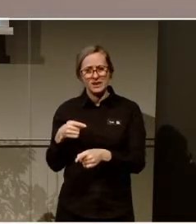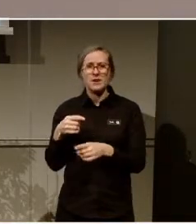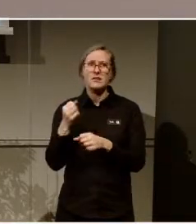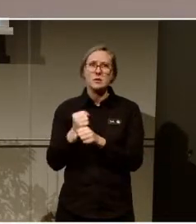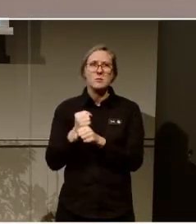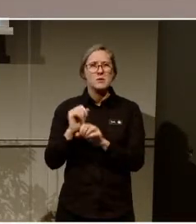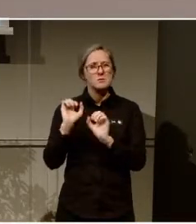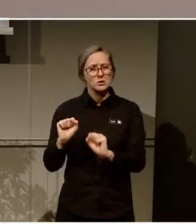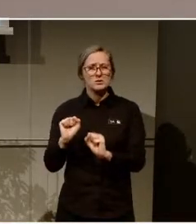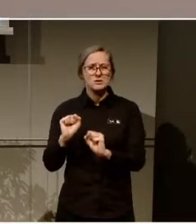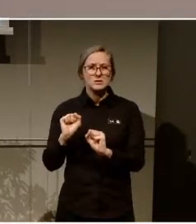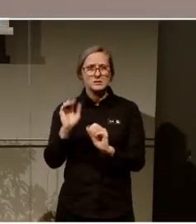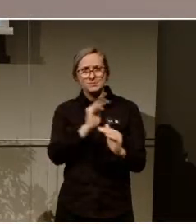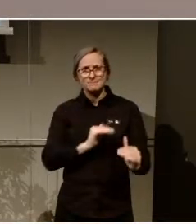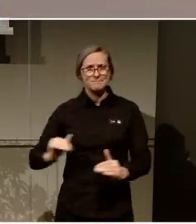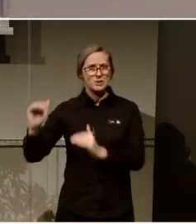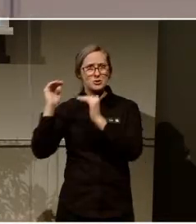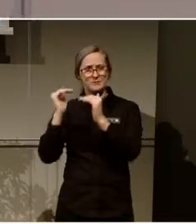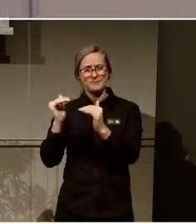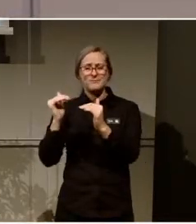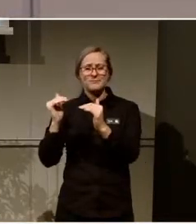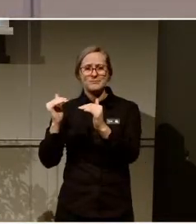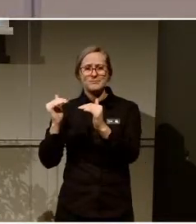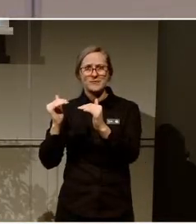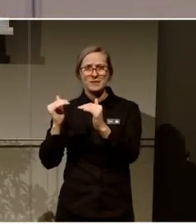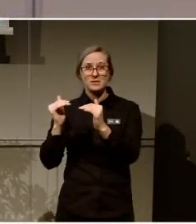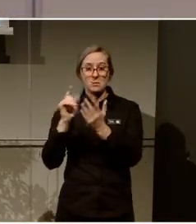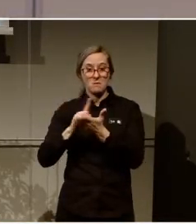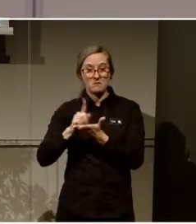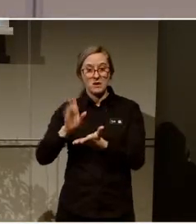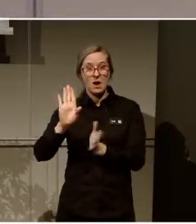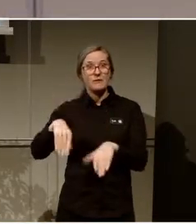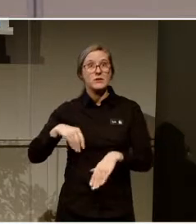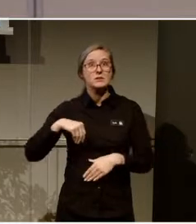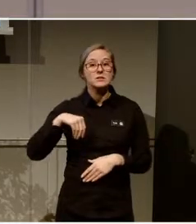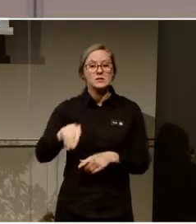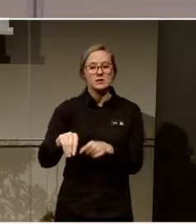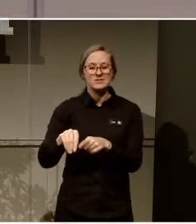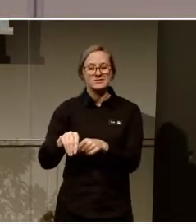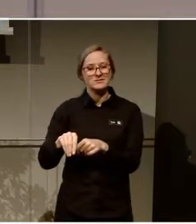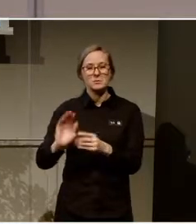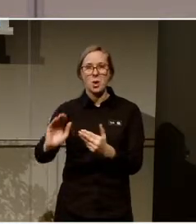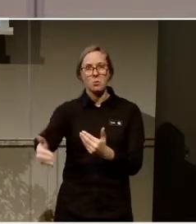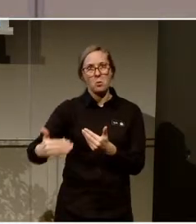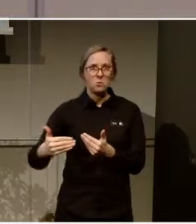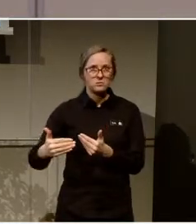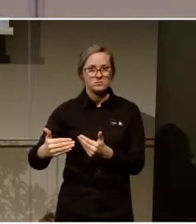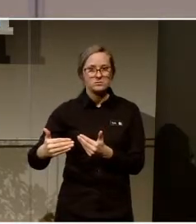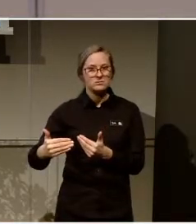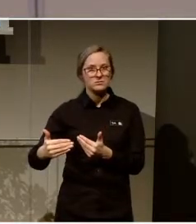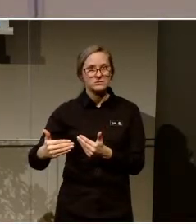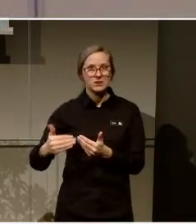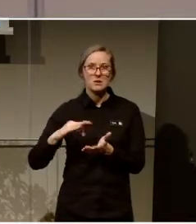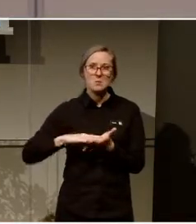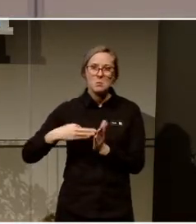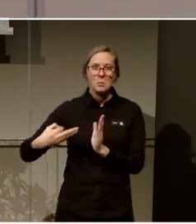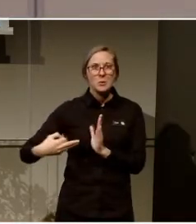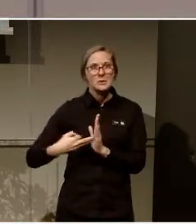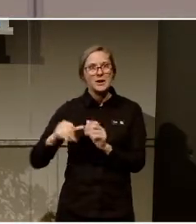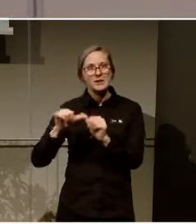intensifieras som vi ser det. Oftast de satsningar som görs är också ganska kortsiktiga. De är i